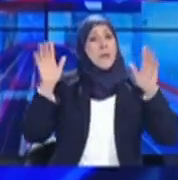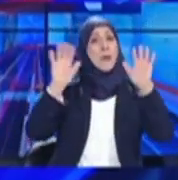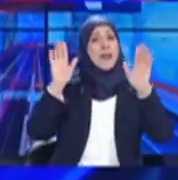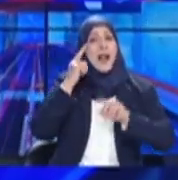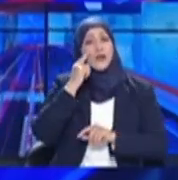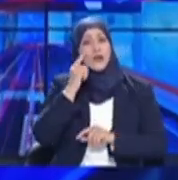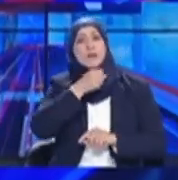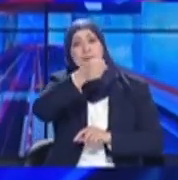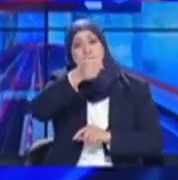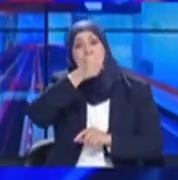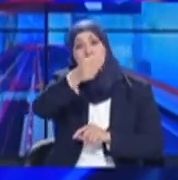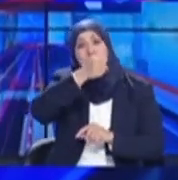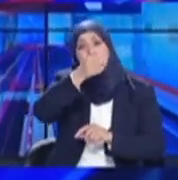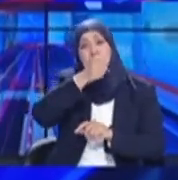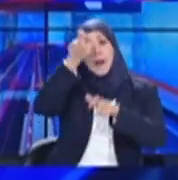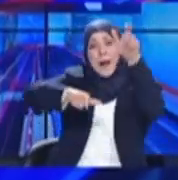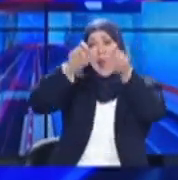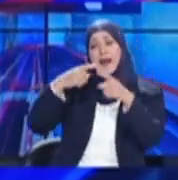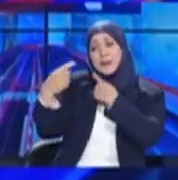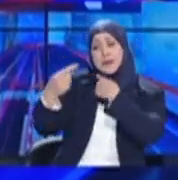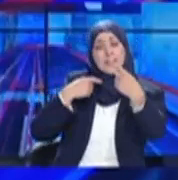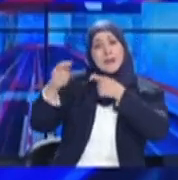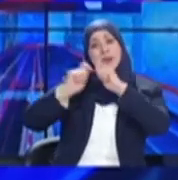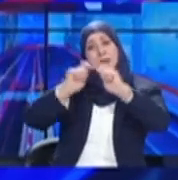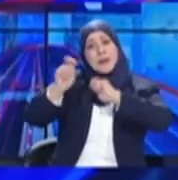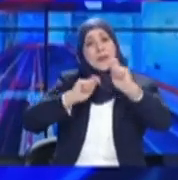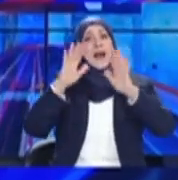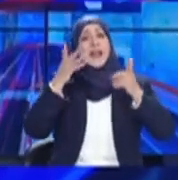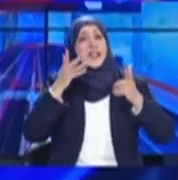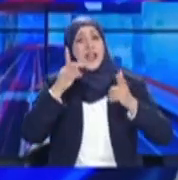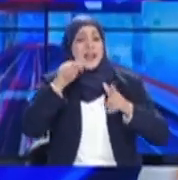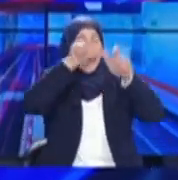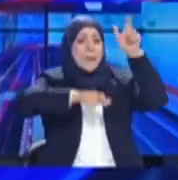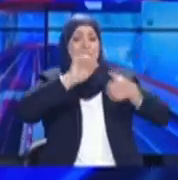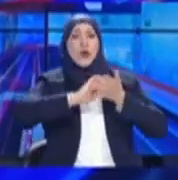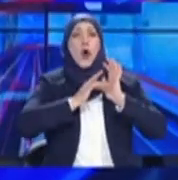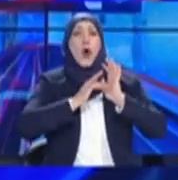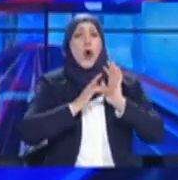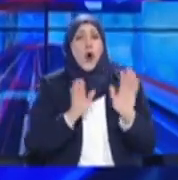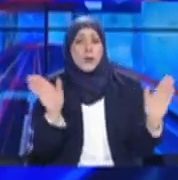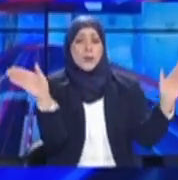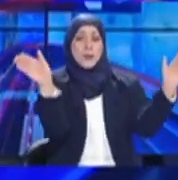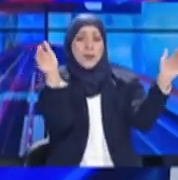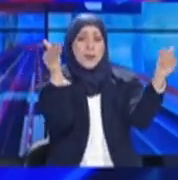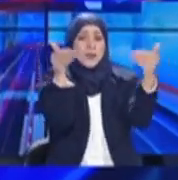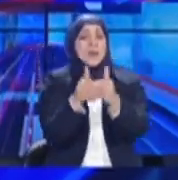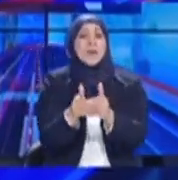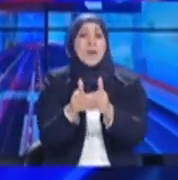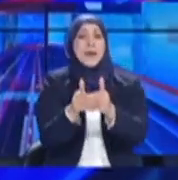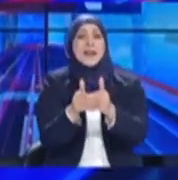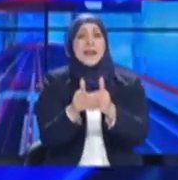الانسان اذا كان يكون محاسبه سلطه الخطاب يوميا يعني يومين من القوى واحنا محاصرين